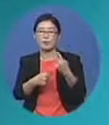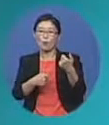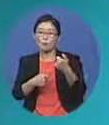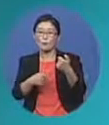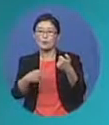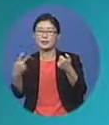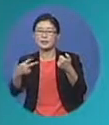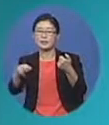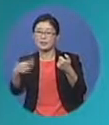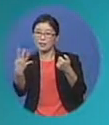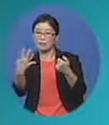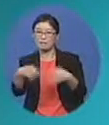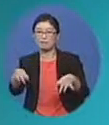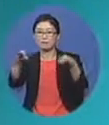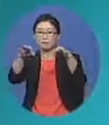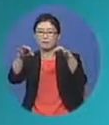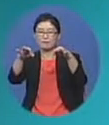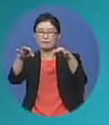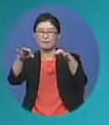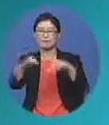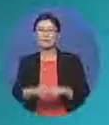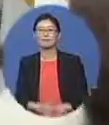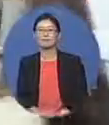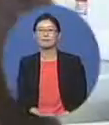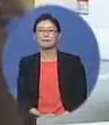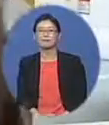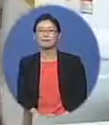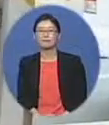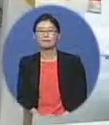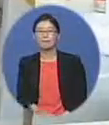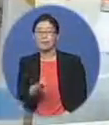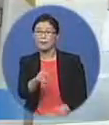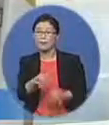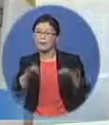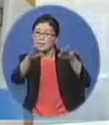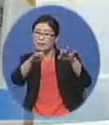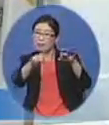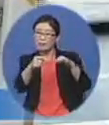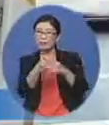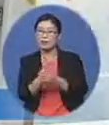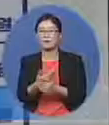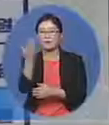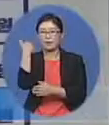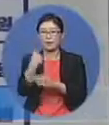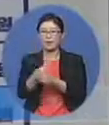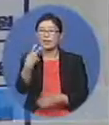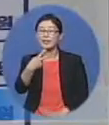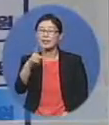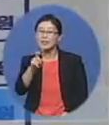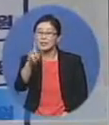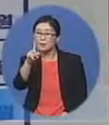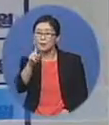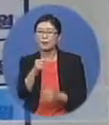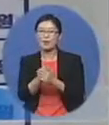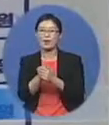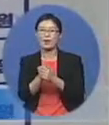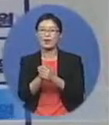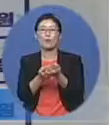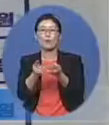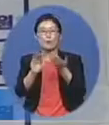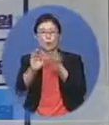2,050원과 2,400원으로 각각 오릅니다. 이번 인상은 지난 2011년 요금 조정 이후